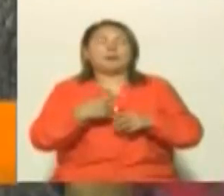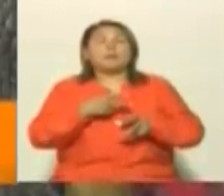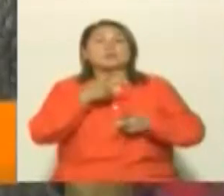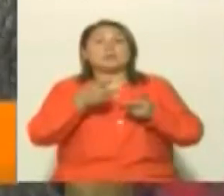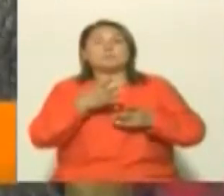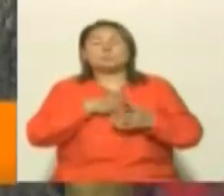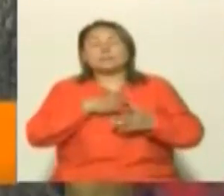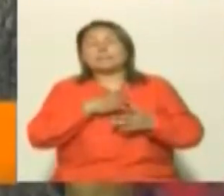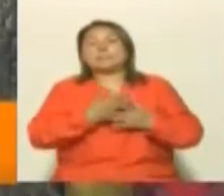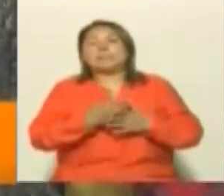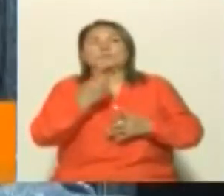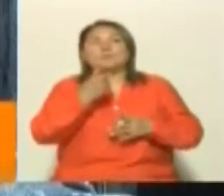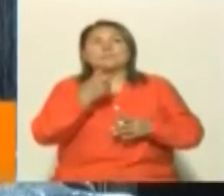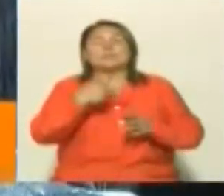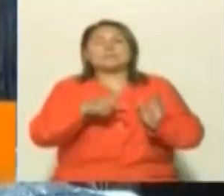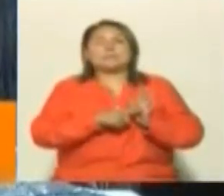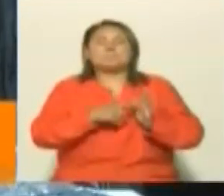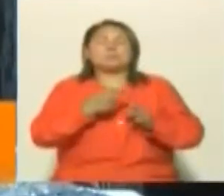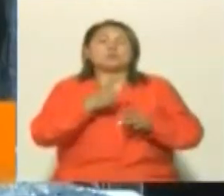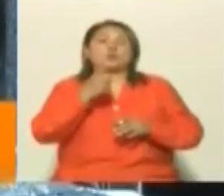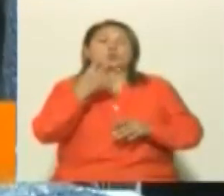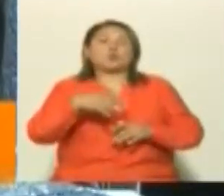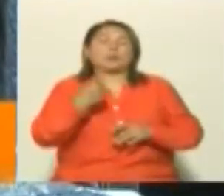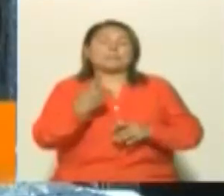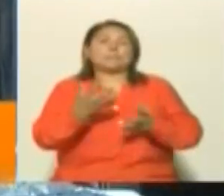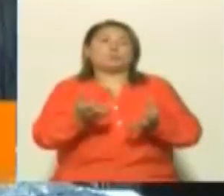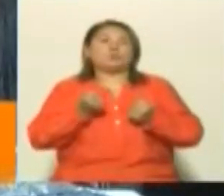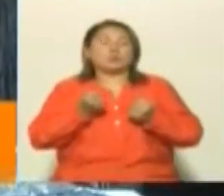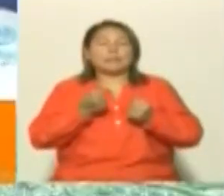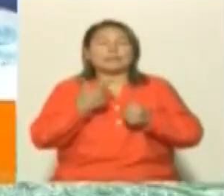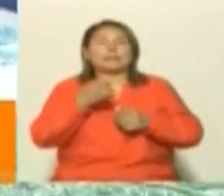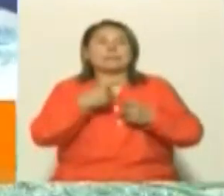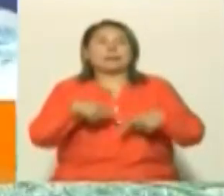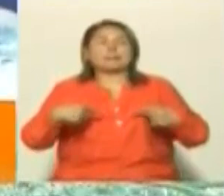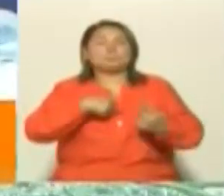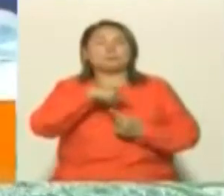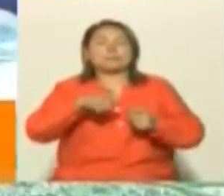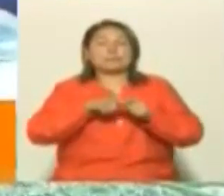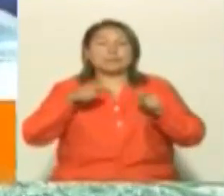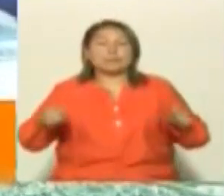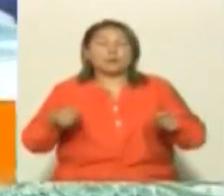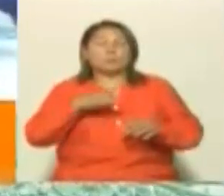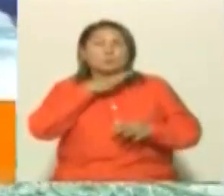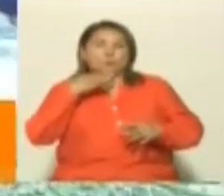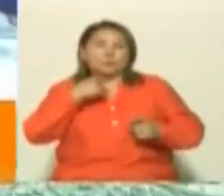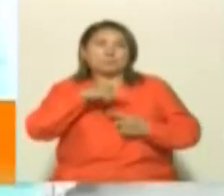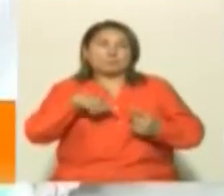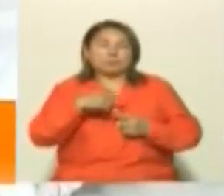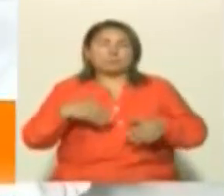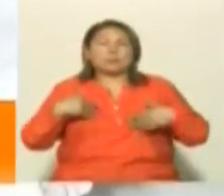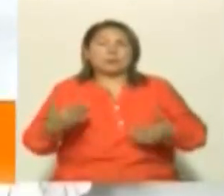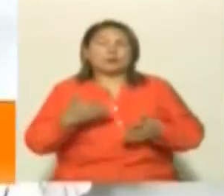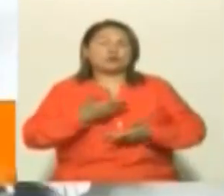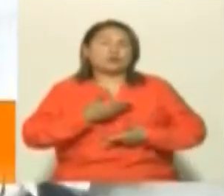237 манцев из них 141 получили Гранты и стали Владе различного бизнеса многие предприниматели предлагают